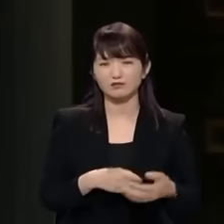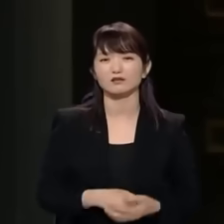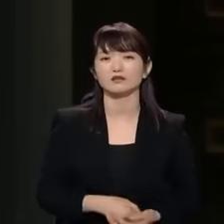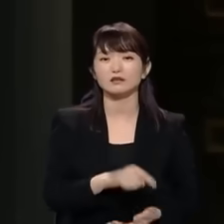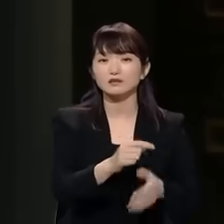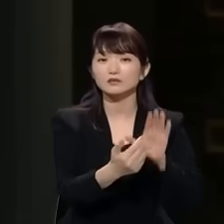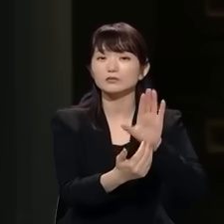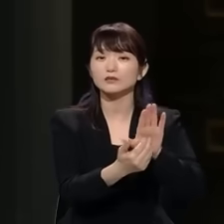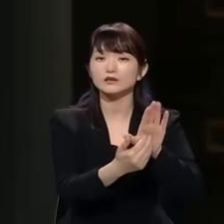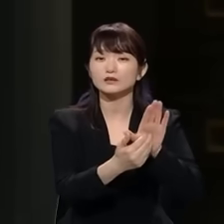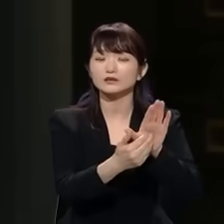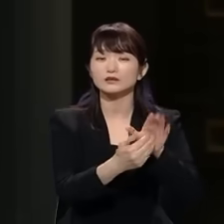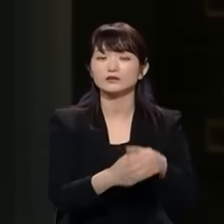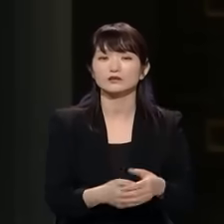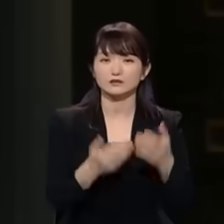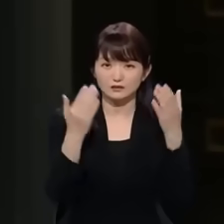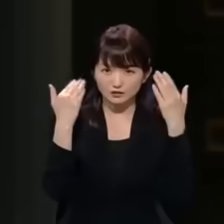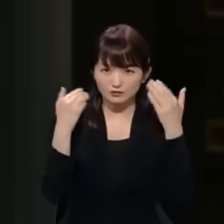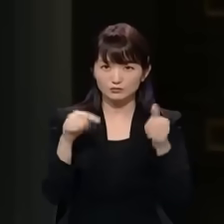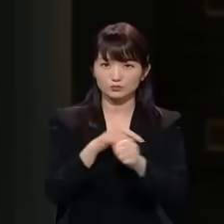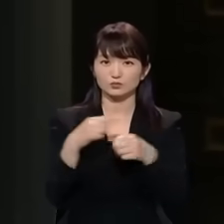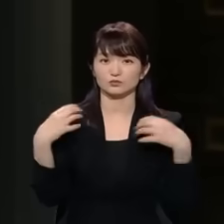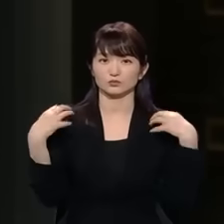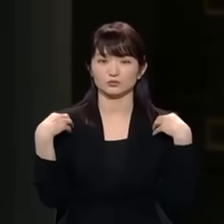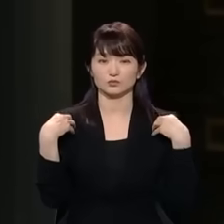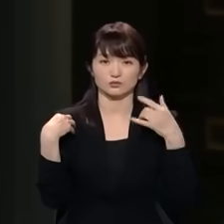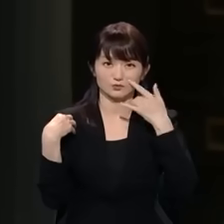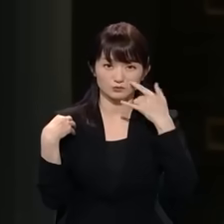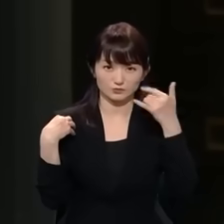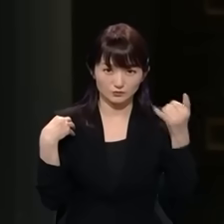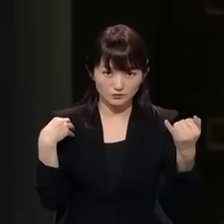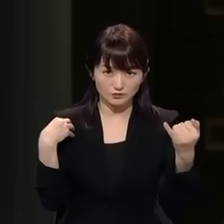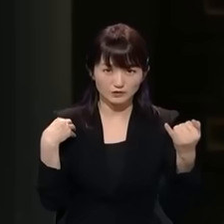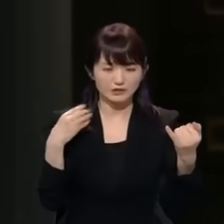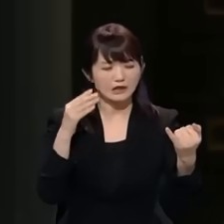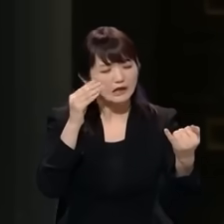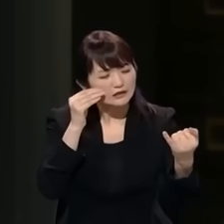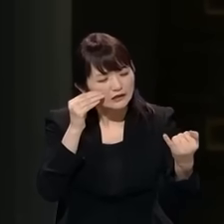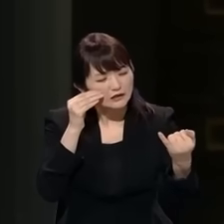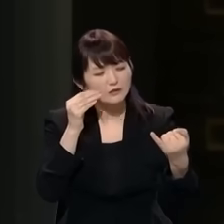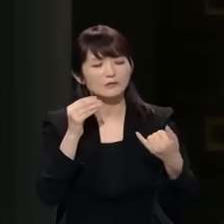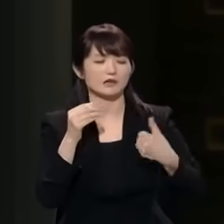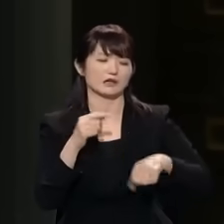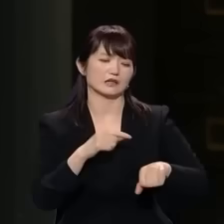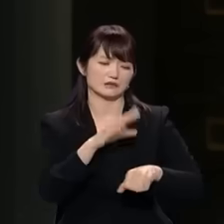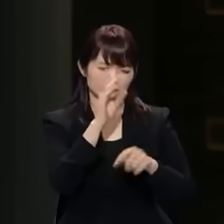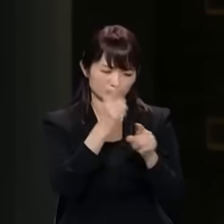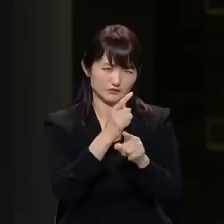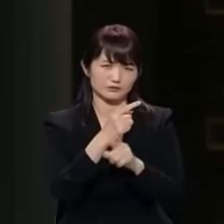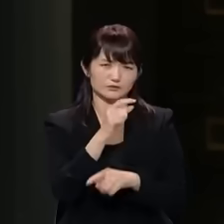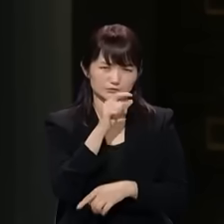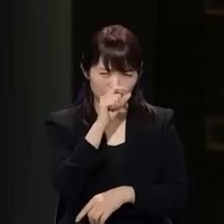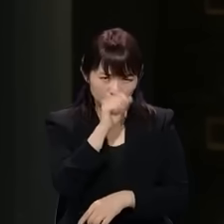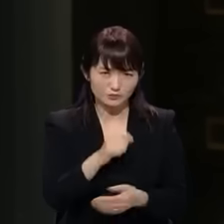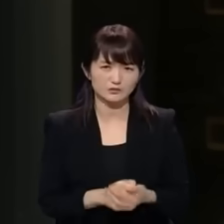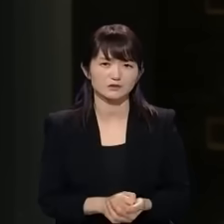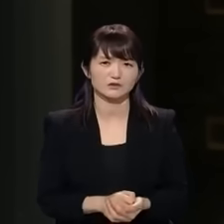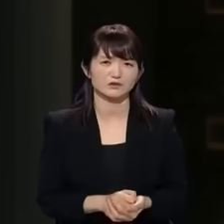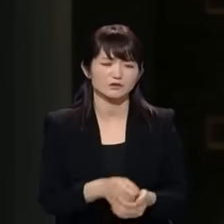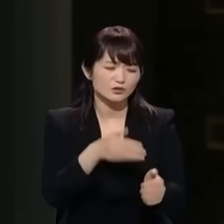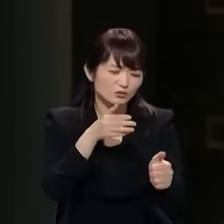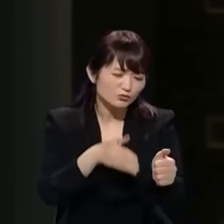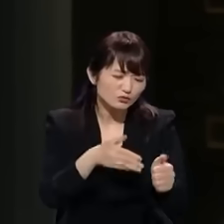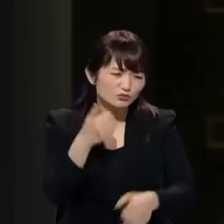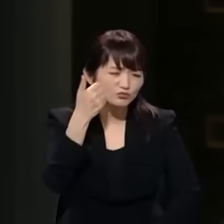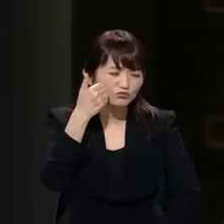그걸 막기 위해서 학교도 교육청도 이 학부모한테 제발 아이 치료 좀 받았으면 좋겠다. 사정사정을 한답니다.